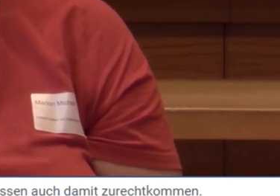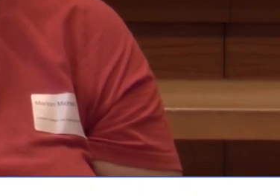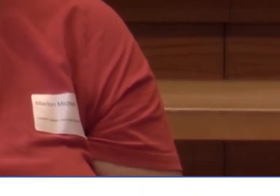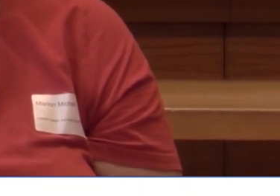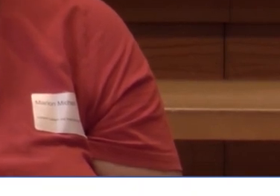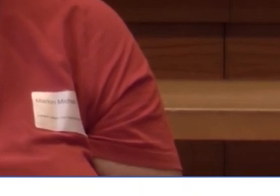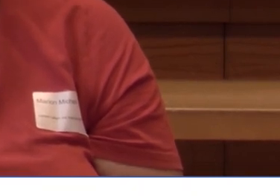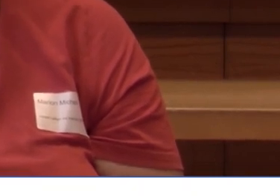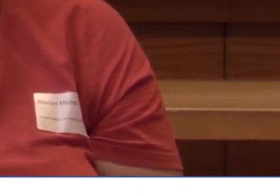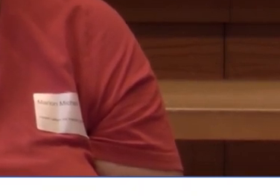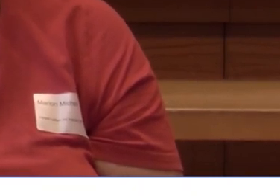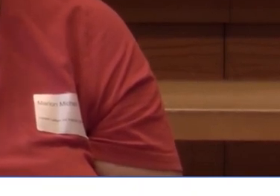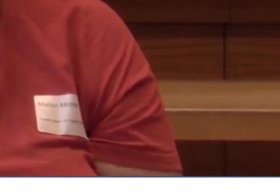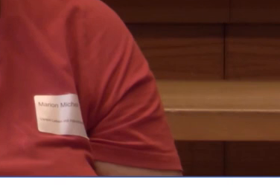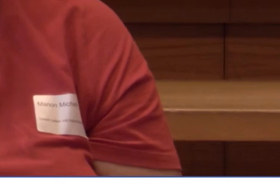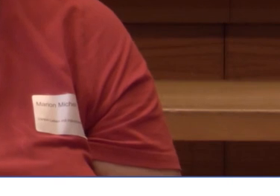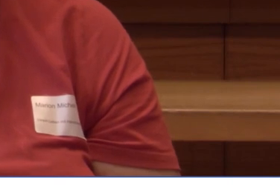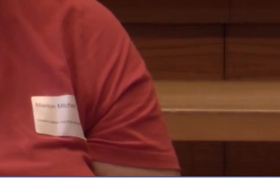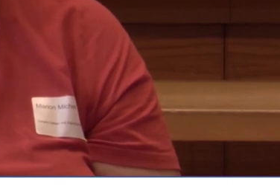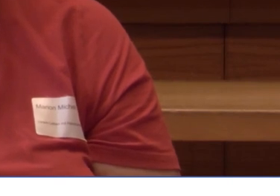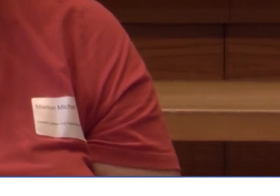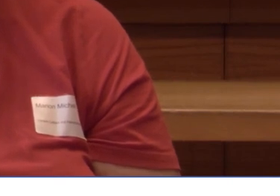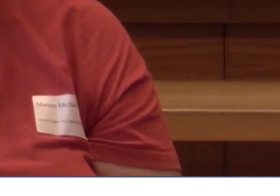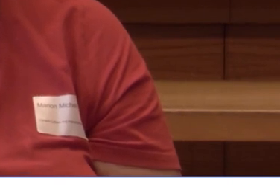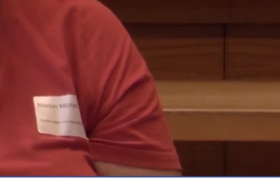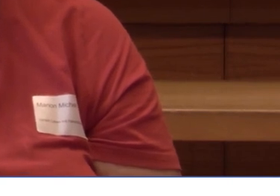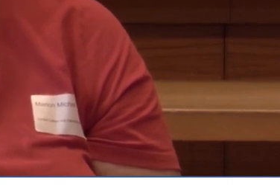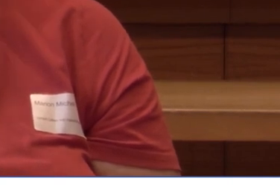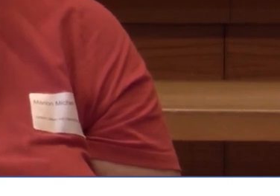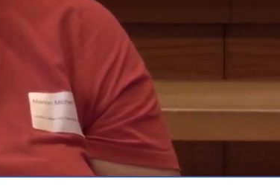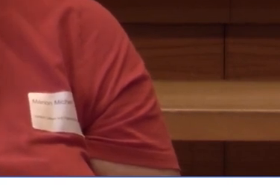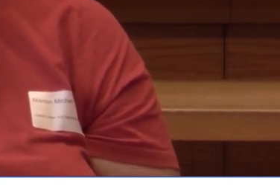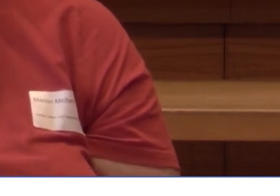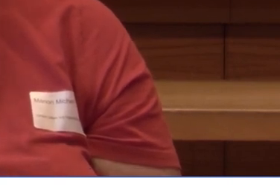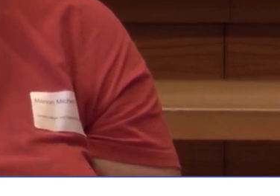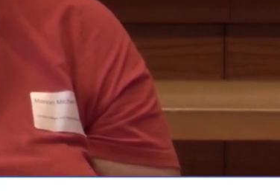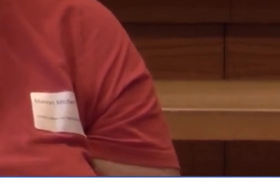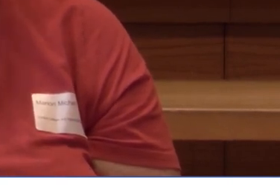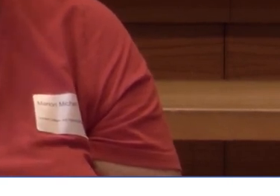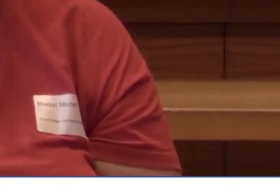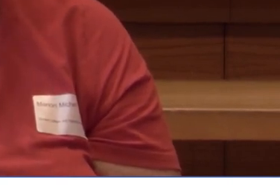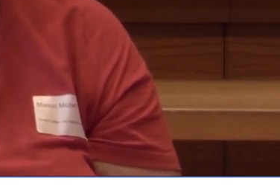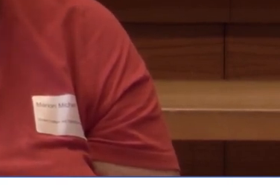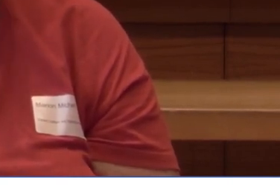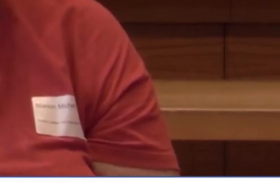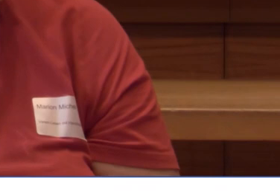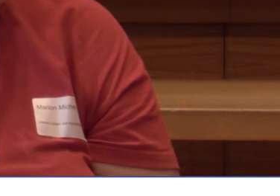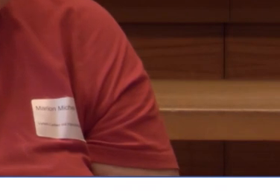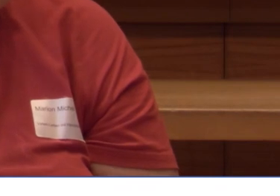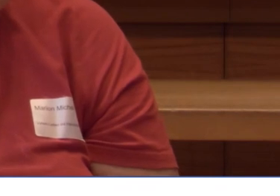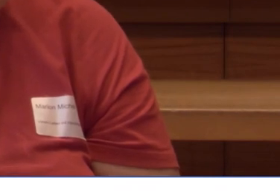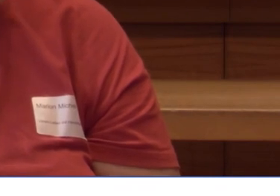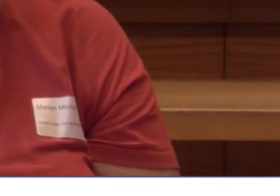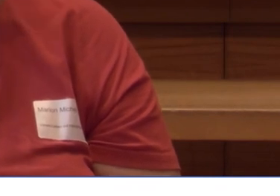Flipchart angeregt kann und mit der Mutter eine Tagesstruktur arbeiten will auch diese Fälle haben wir ja also wir müssen hier wirklich noch ganz ganz